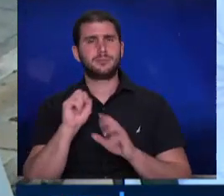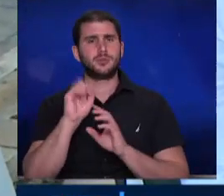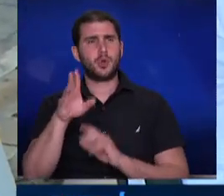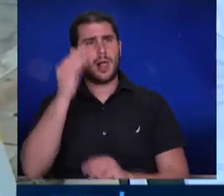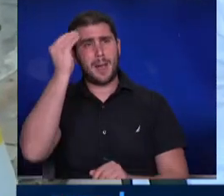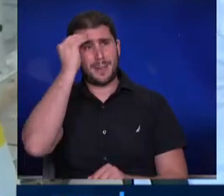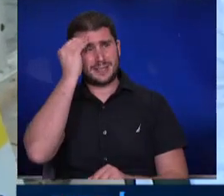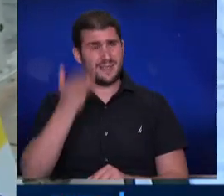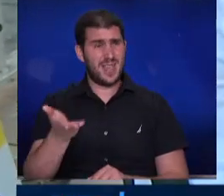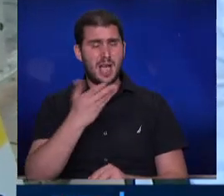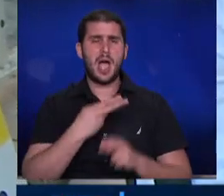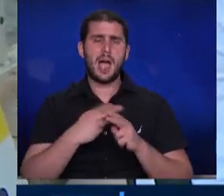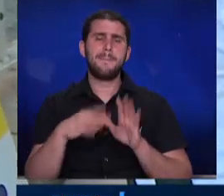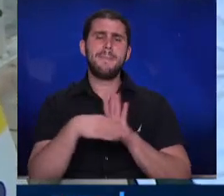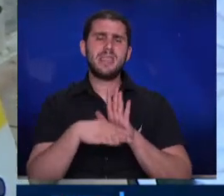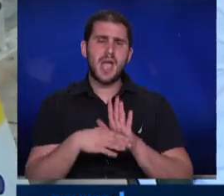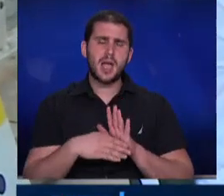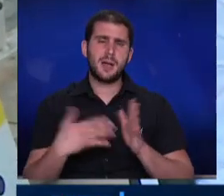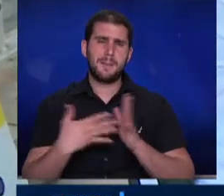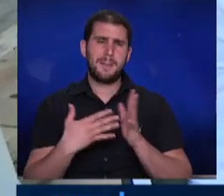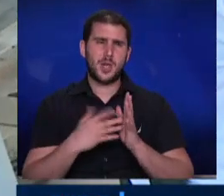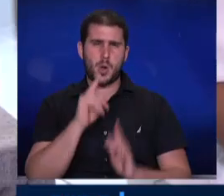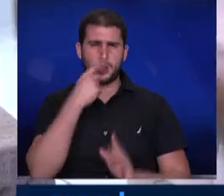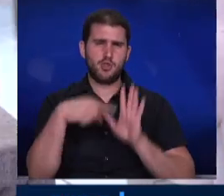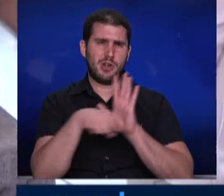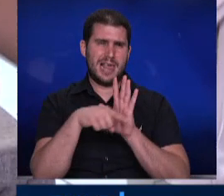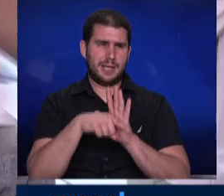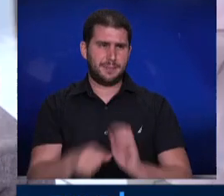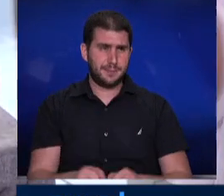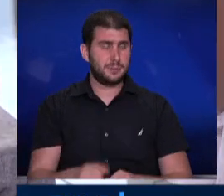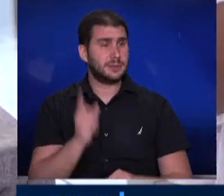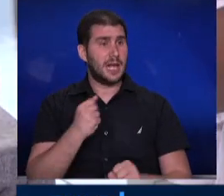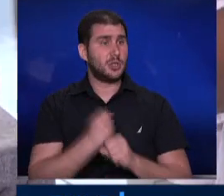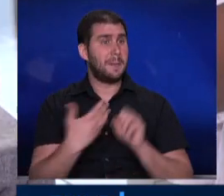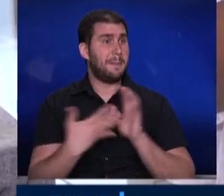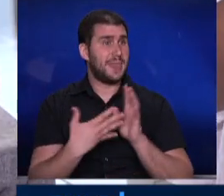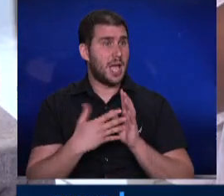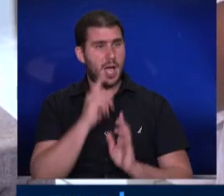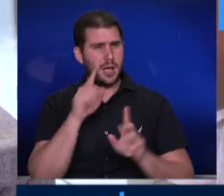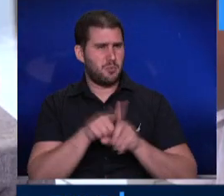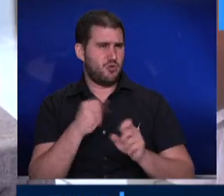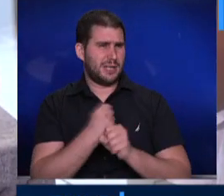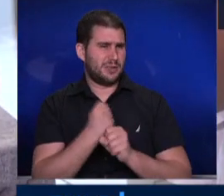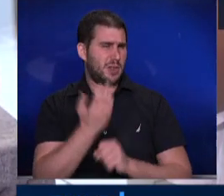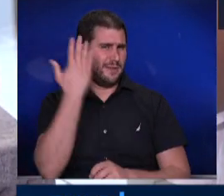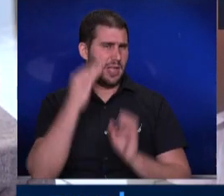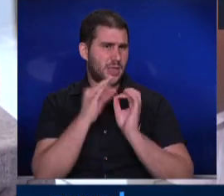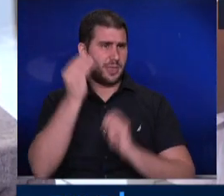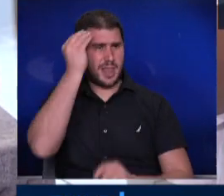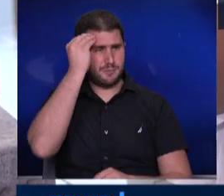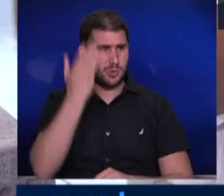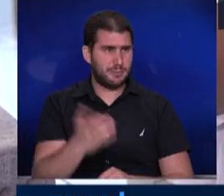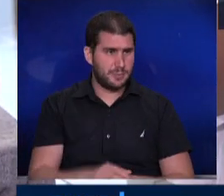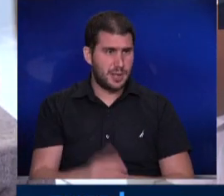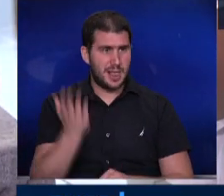החינוך, רק בתנאי שתוצאות הבדיקה שליליות. נדרשנו לעשות בדיקה, כמו שעשינו לפני תחילת הלימודים,